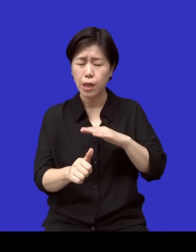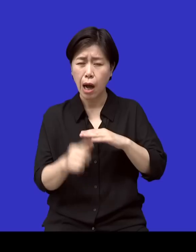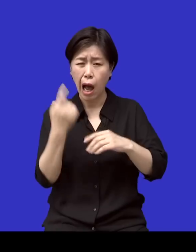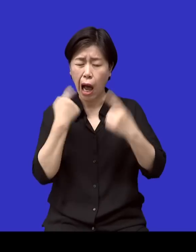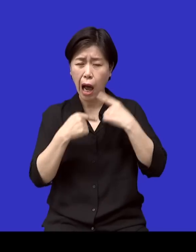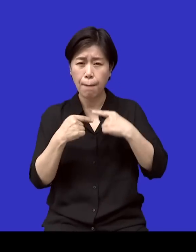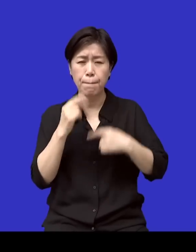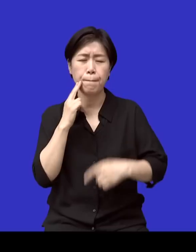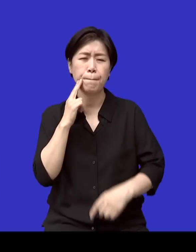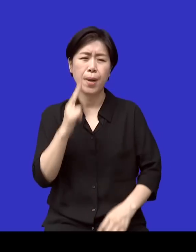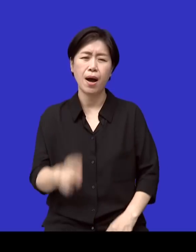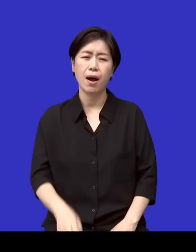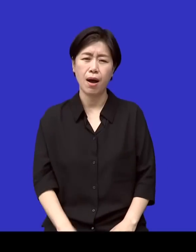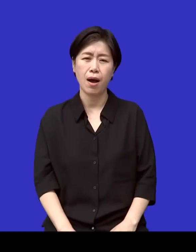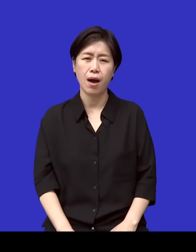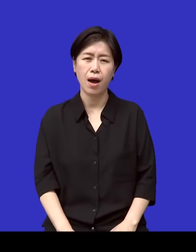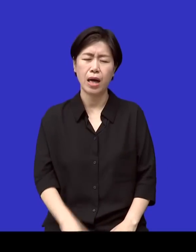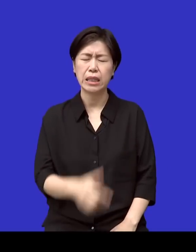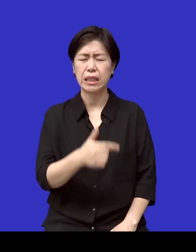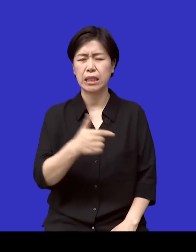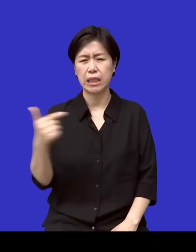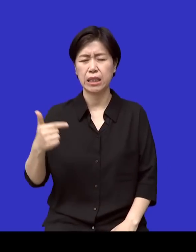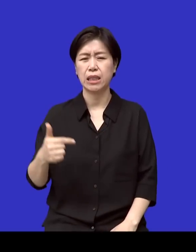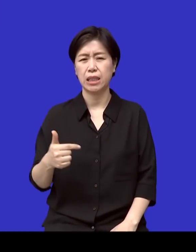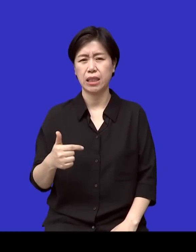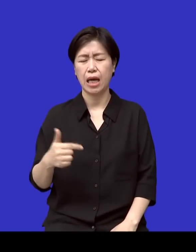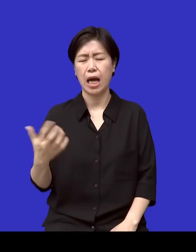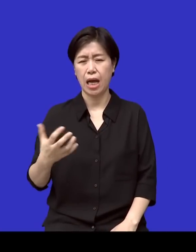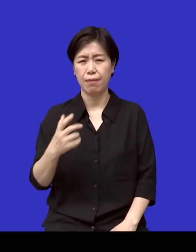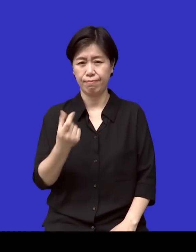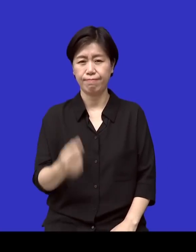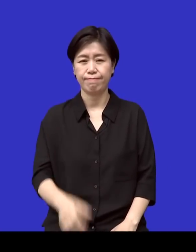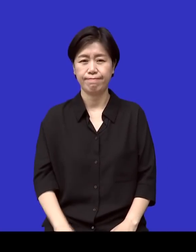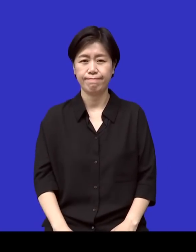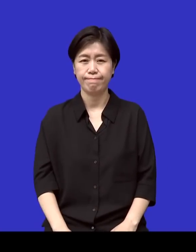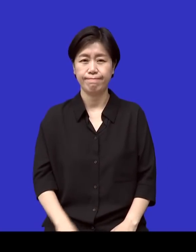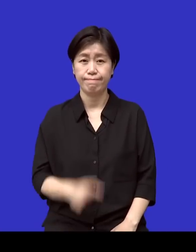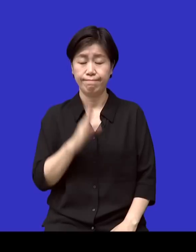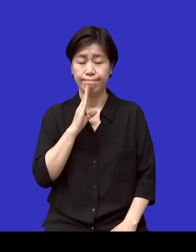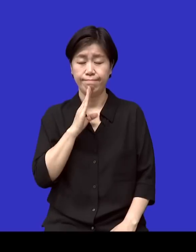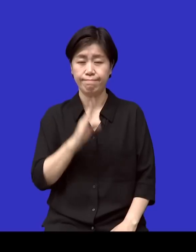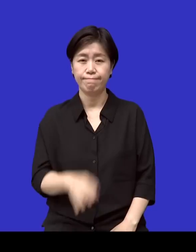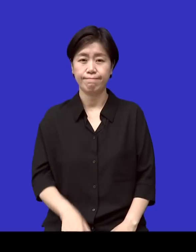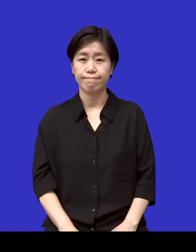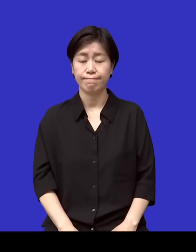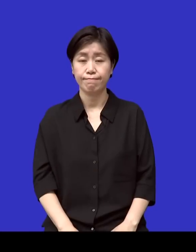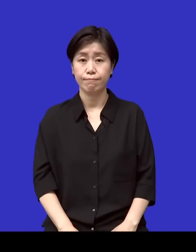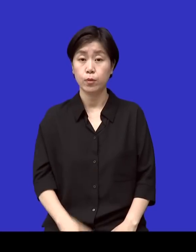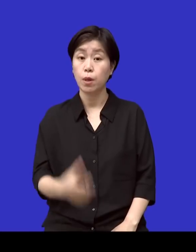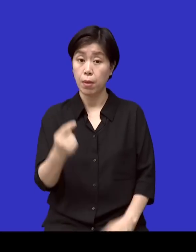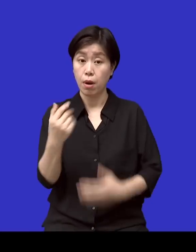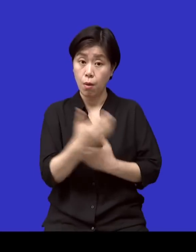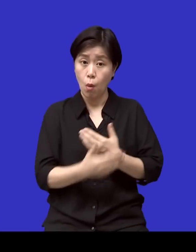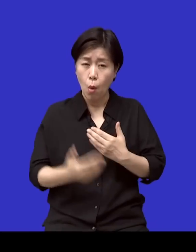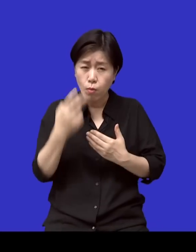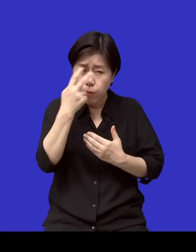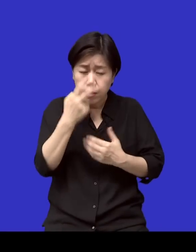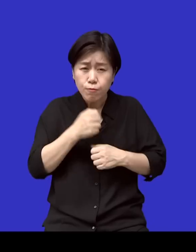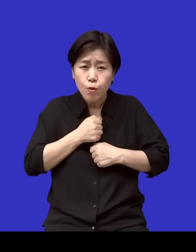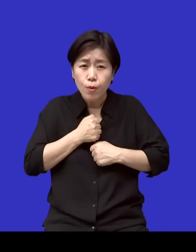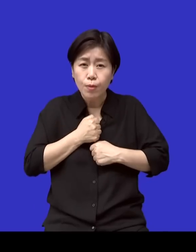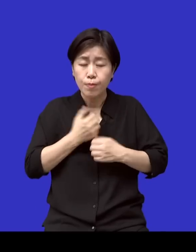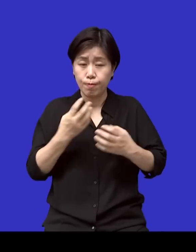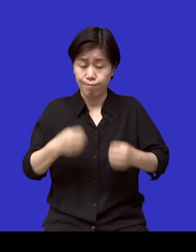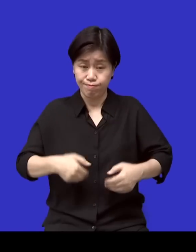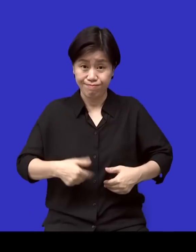하고 좀 가볍게 안 다치고 좀 크게 다쳐요. 그러니까요. 속도가 있는데. 그러니까요. 몸 관리 특별히 더 많이 네. 잘하셔야 될